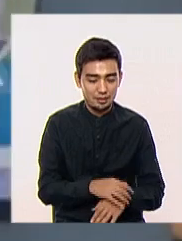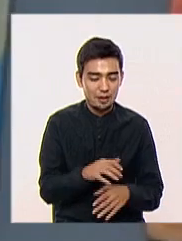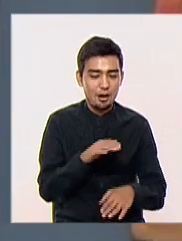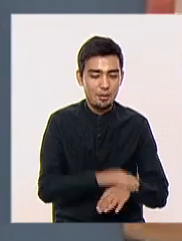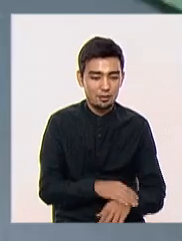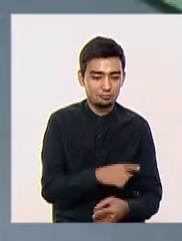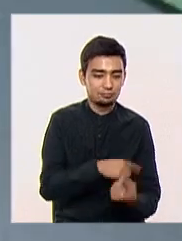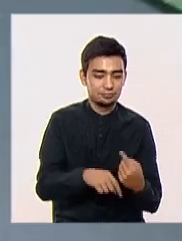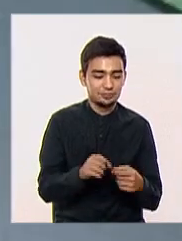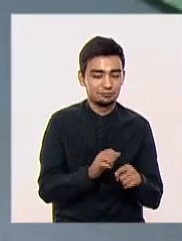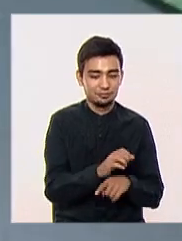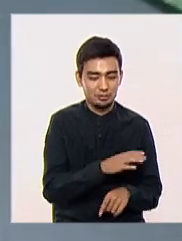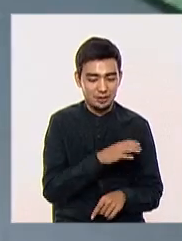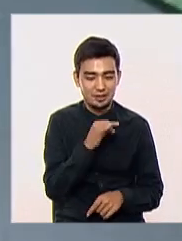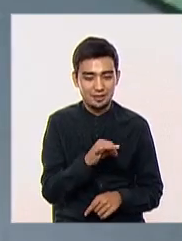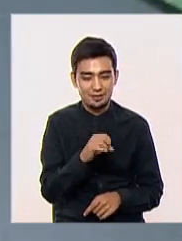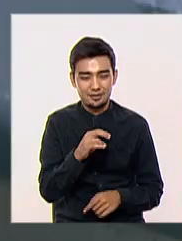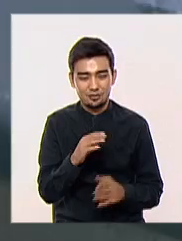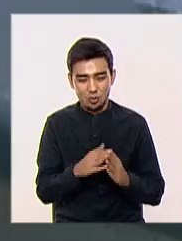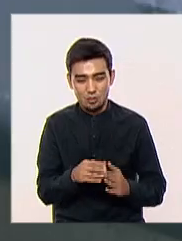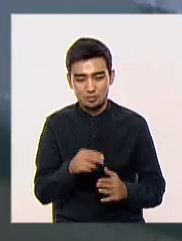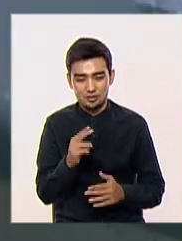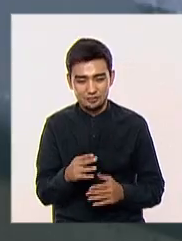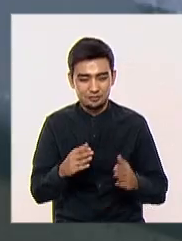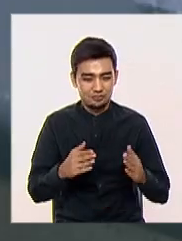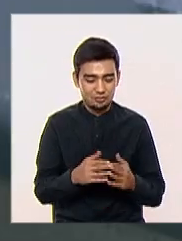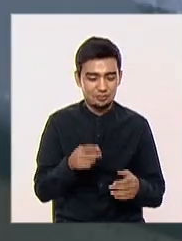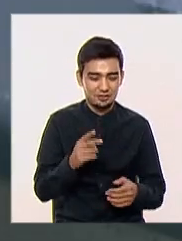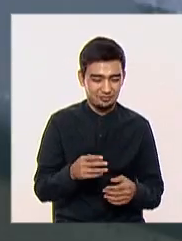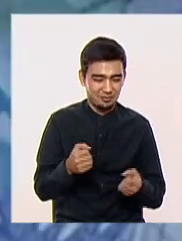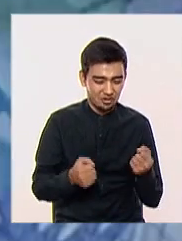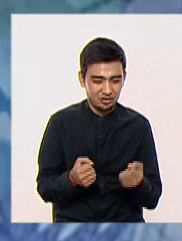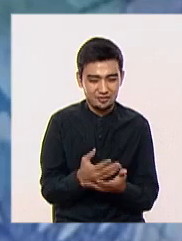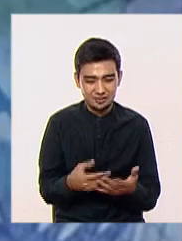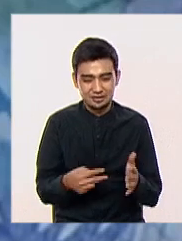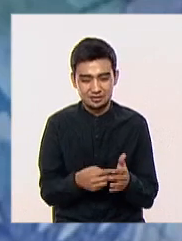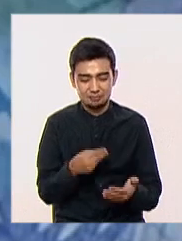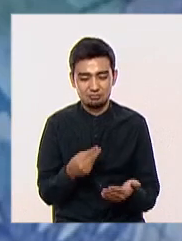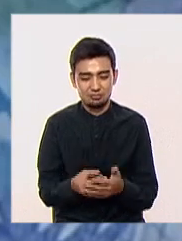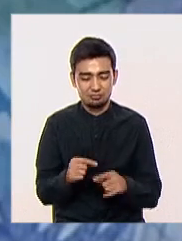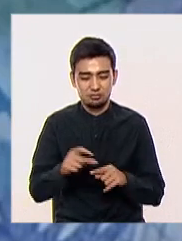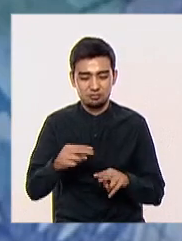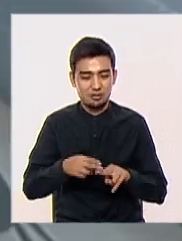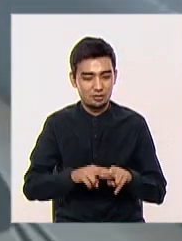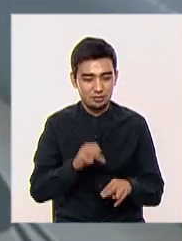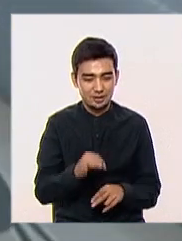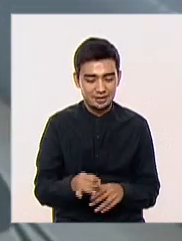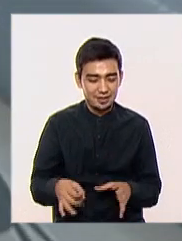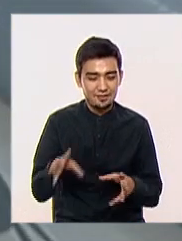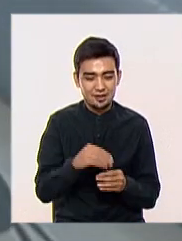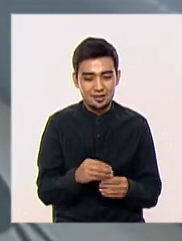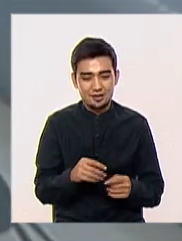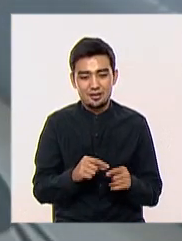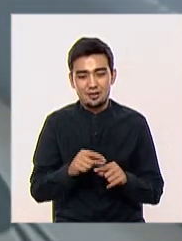айналымға жіберіпті. Сол үшін нарықтағы тұрғын үй, көлік, азық-түлік құны да еселеп өскен. Салдарынан айналымдағы ақша көлемі тым көп, ал